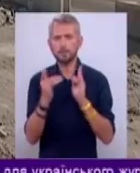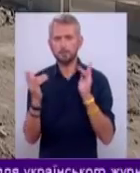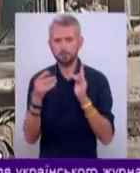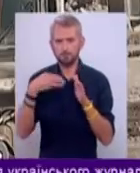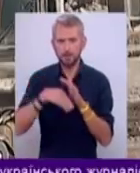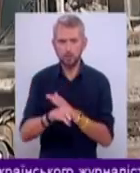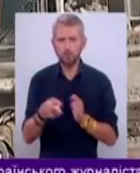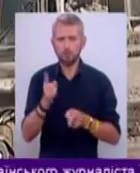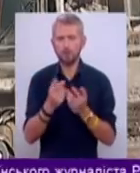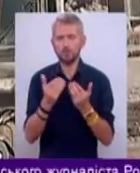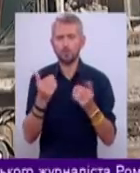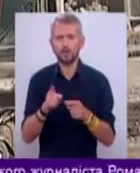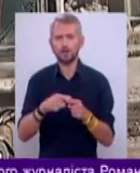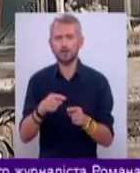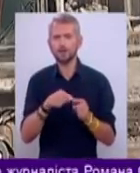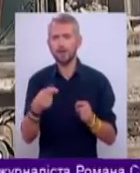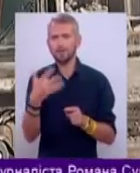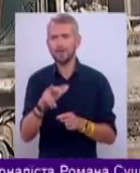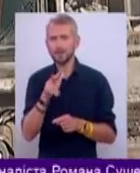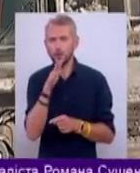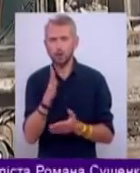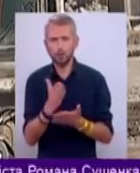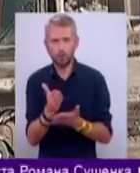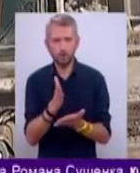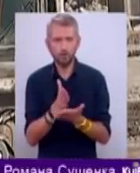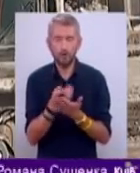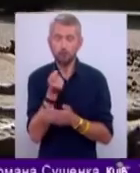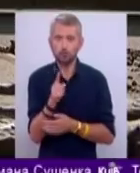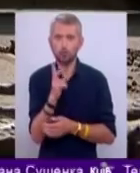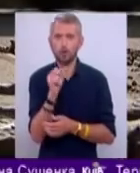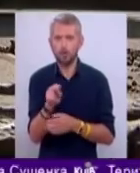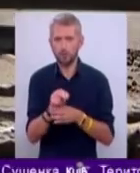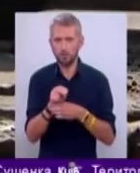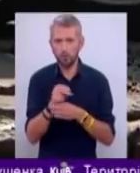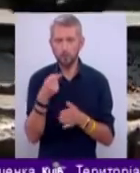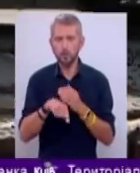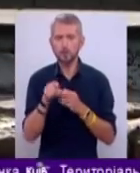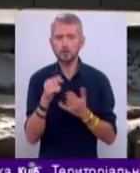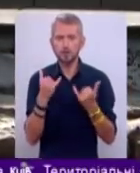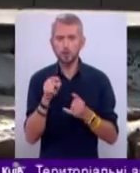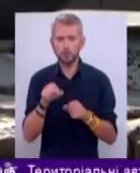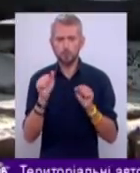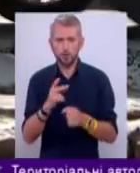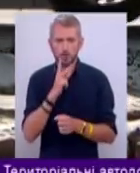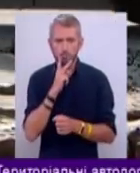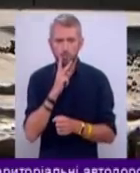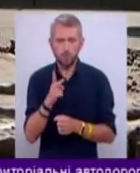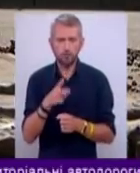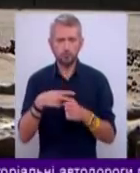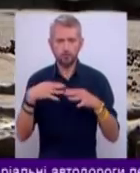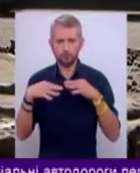справжній музей. За 53 роки його існування – жодного капремонту. Тож нині тут можна побачити деформаційні